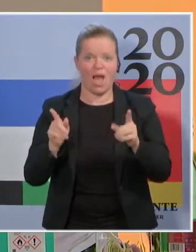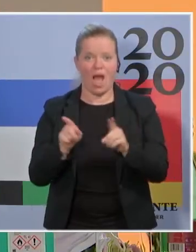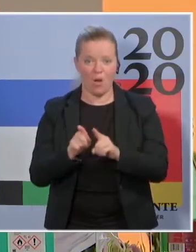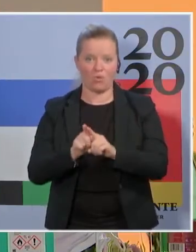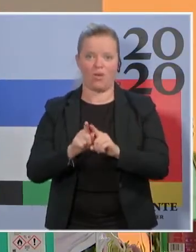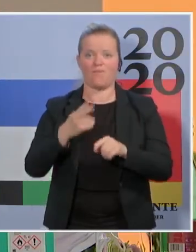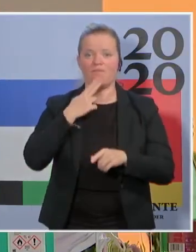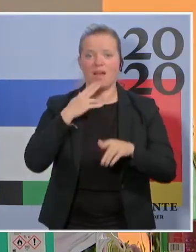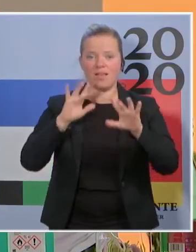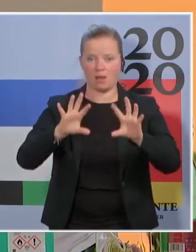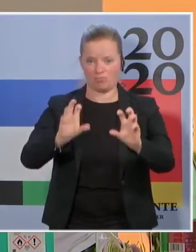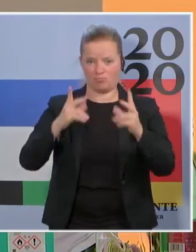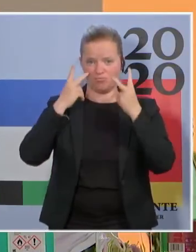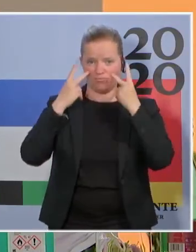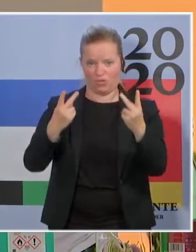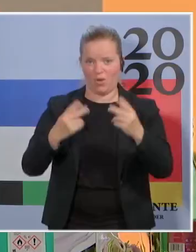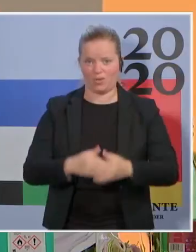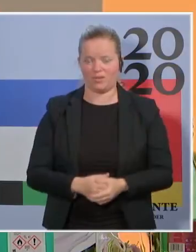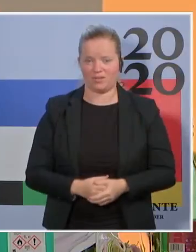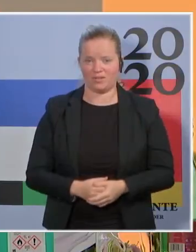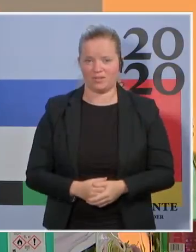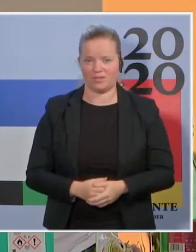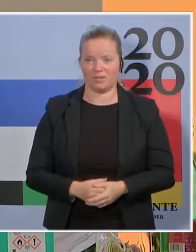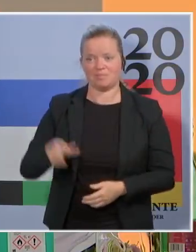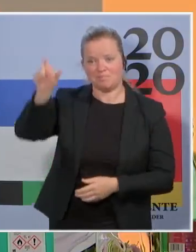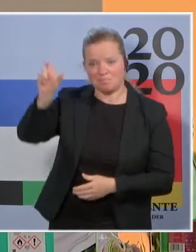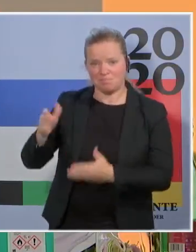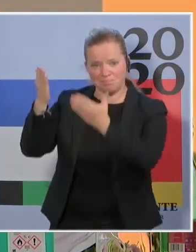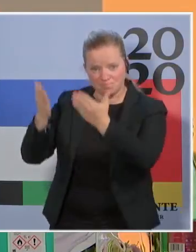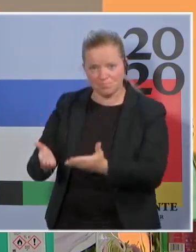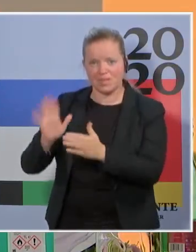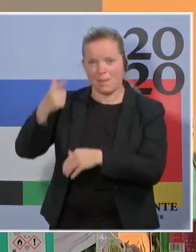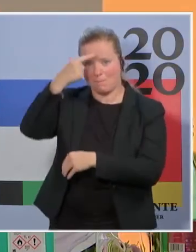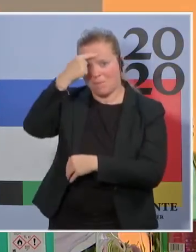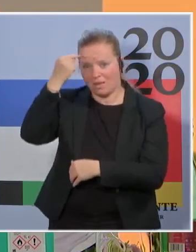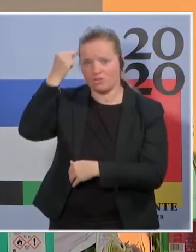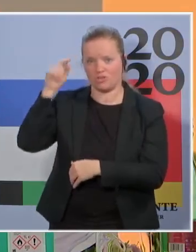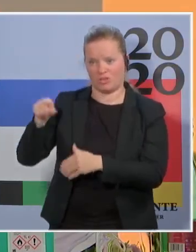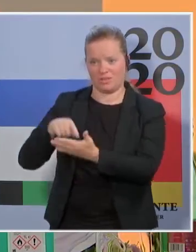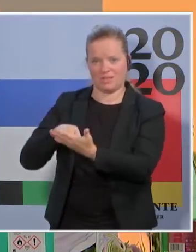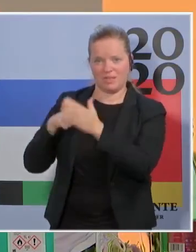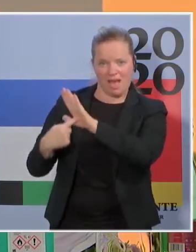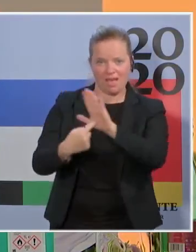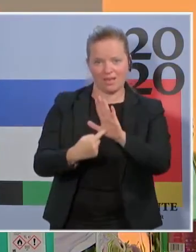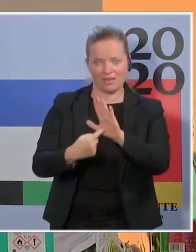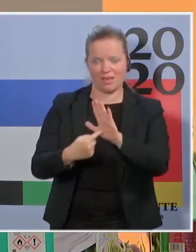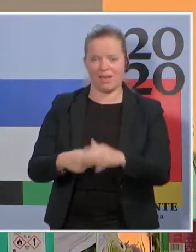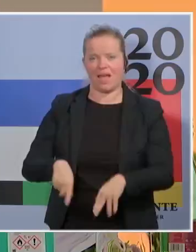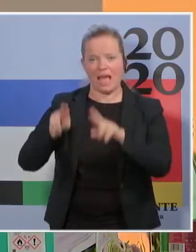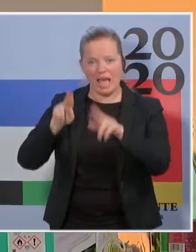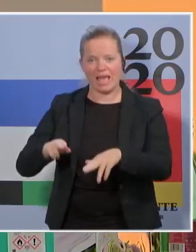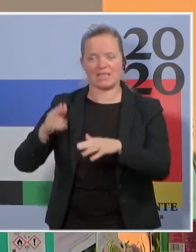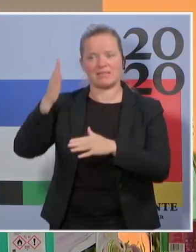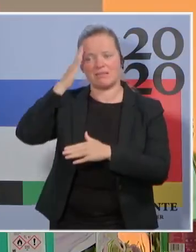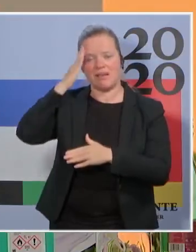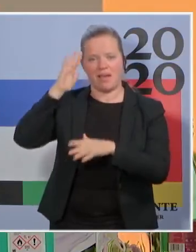Bildschirmen. Es zeigt diesen Menschen und es zeigt einen ganz besonderen Rechtsgelehrten, der